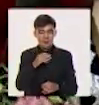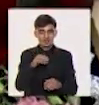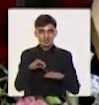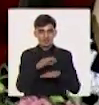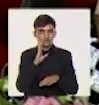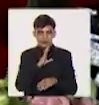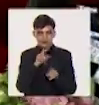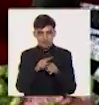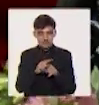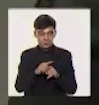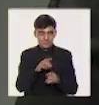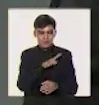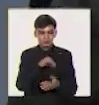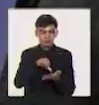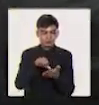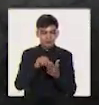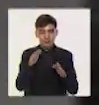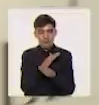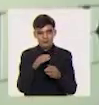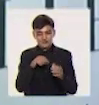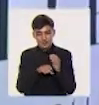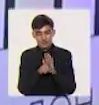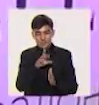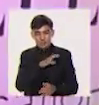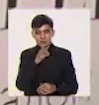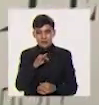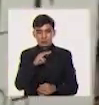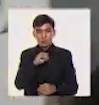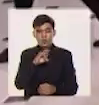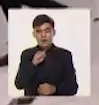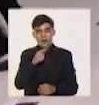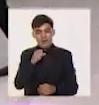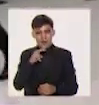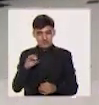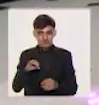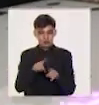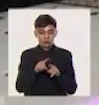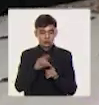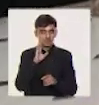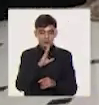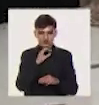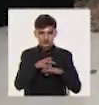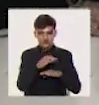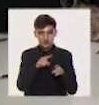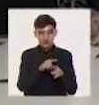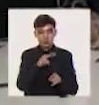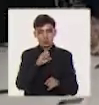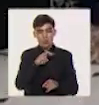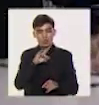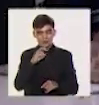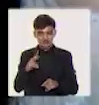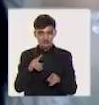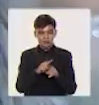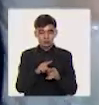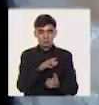Әбдікәрімованың ән айтып сахнаға шыққаны сол-ақ екен. Артынша әнші Төреғали Төрәлінің әйелі Толқын Тұрарбек қызы сыңсу